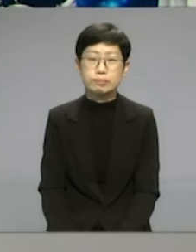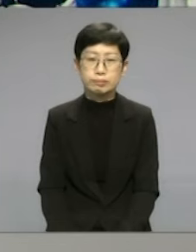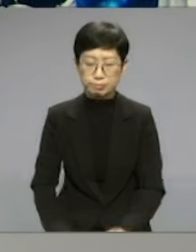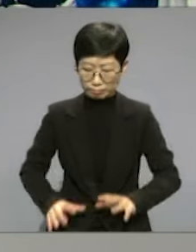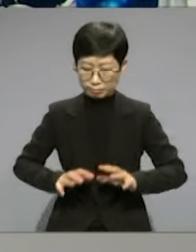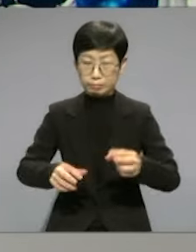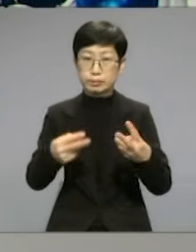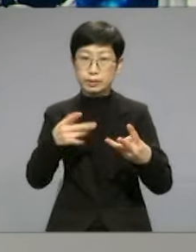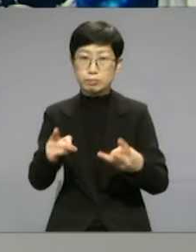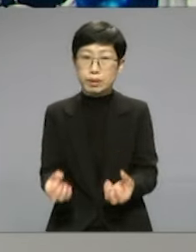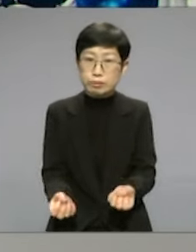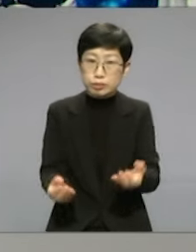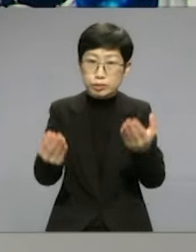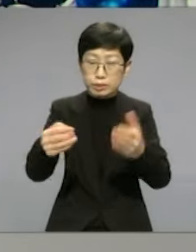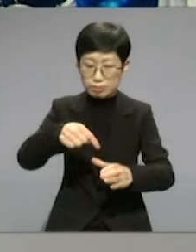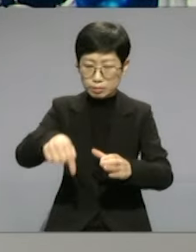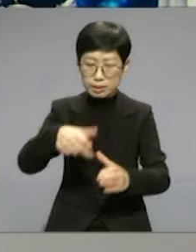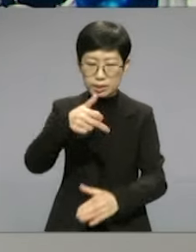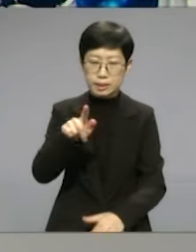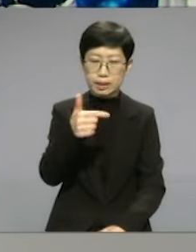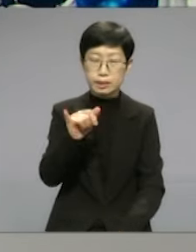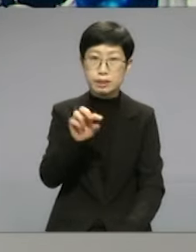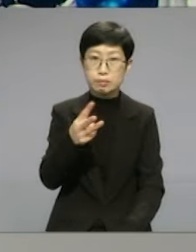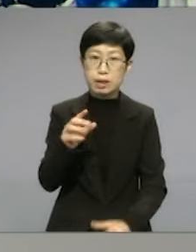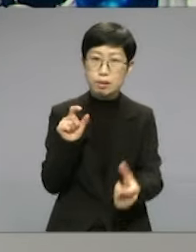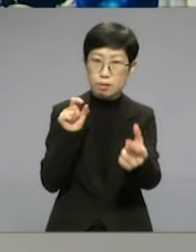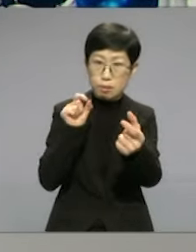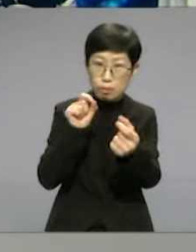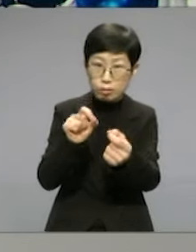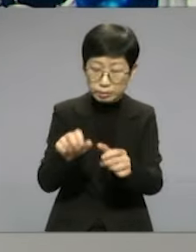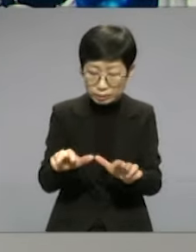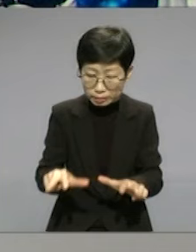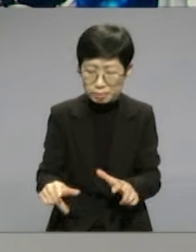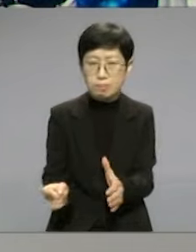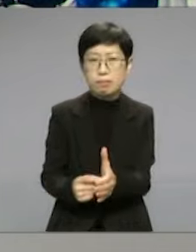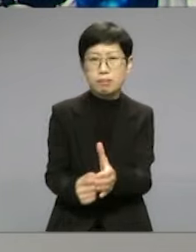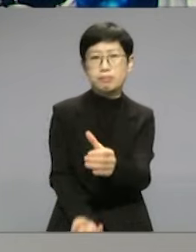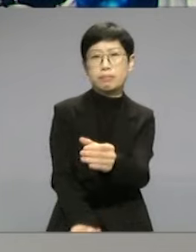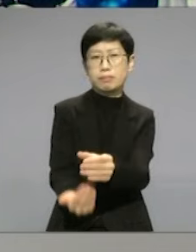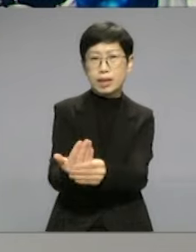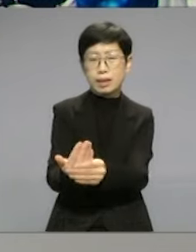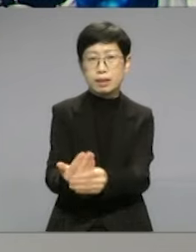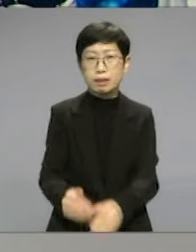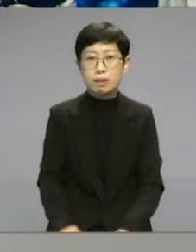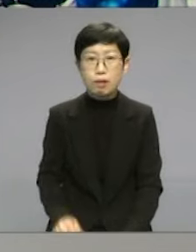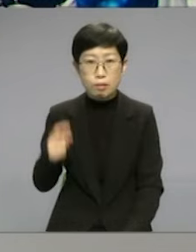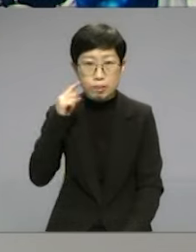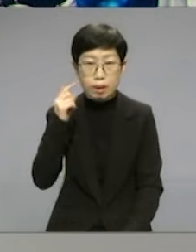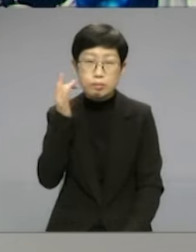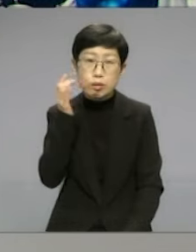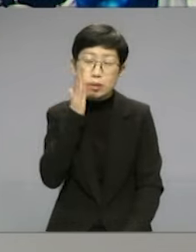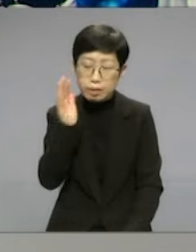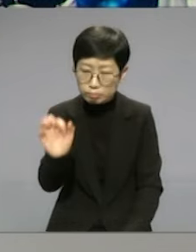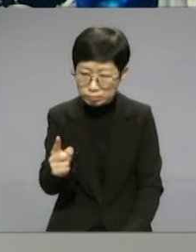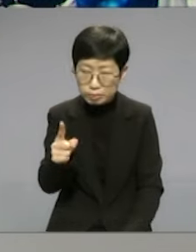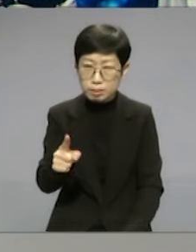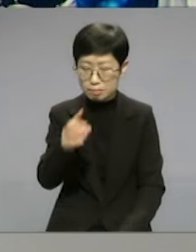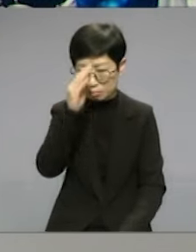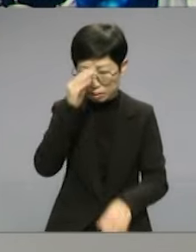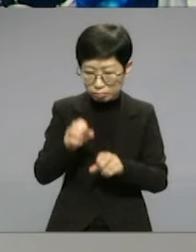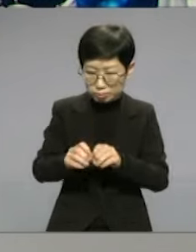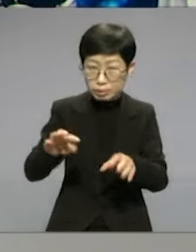네, 세계 3대 축제 브라질 카니발을 앞두고 비상이 걸렸습니다. 댕기열이 급속도로 증가해 최근 10년